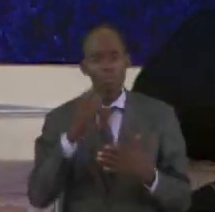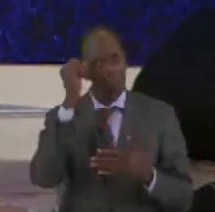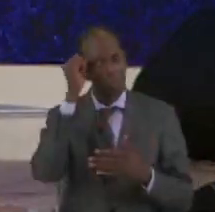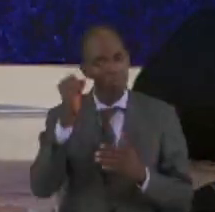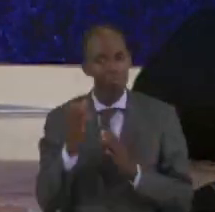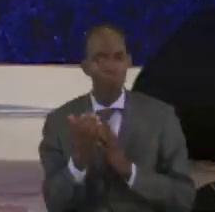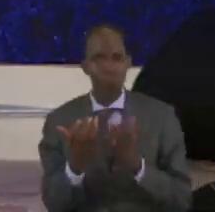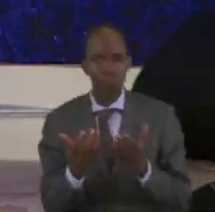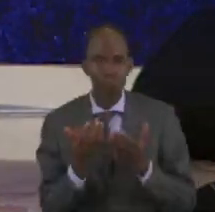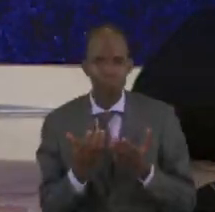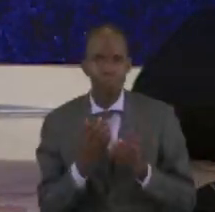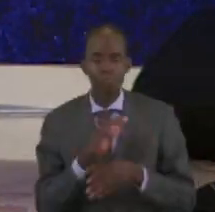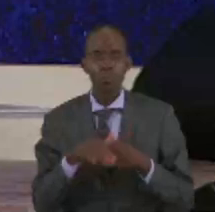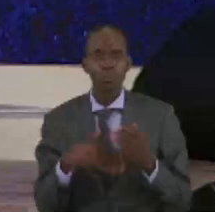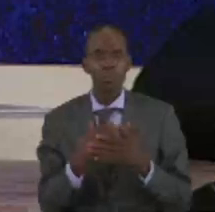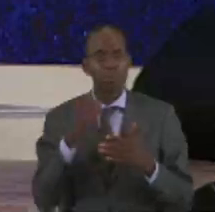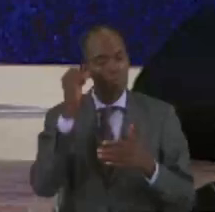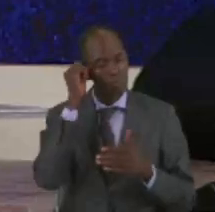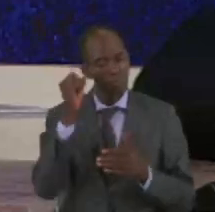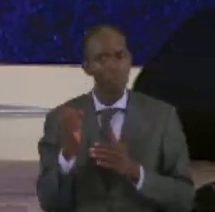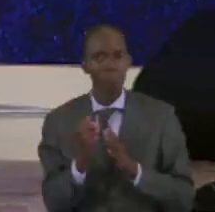son désir, toute son